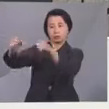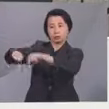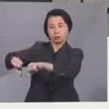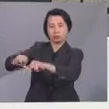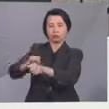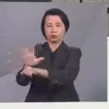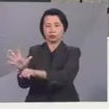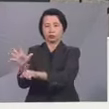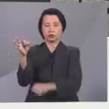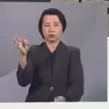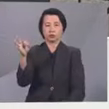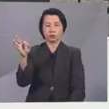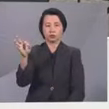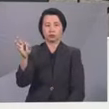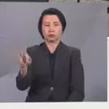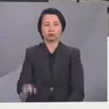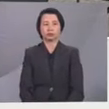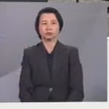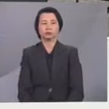ini.